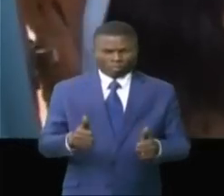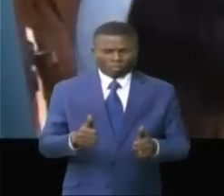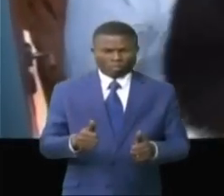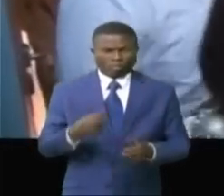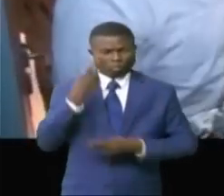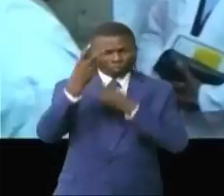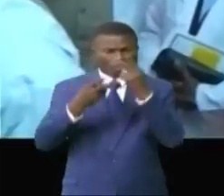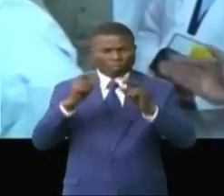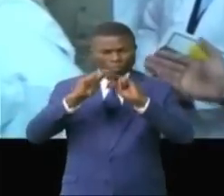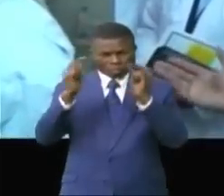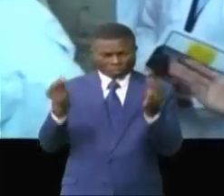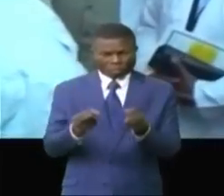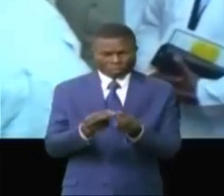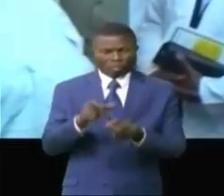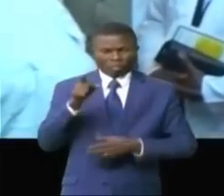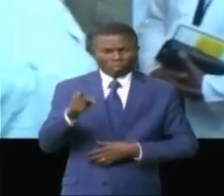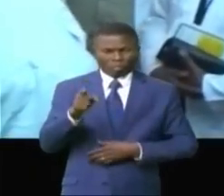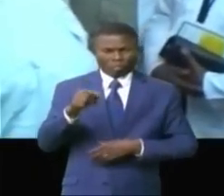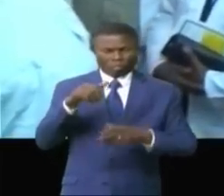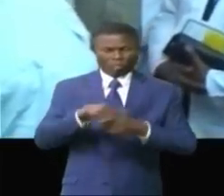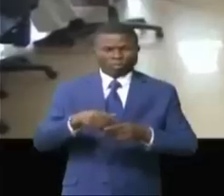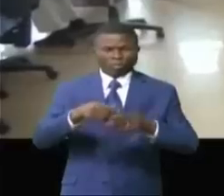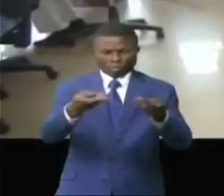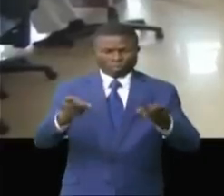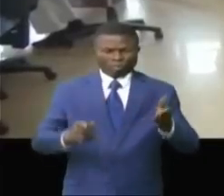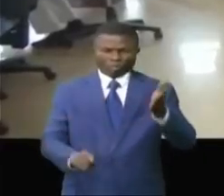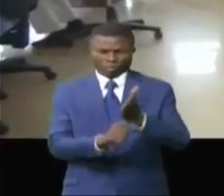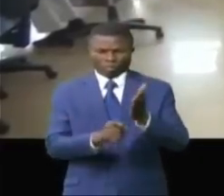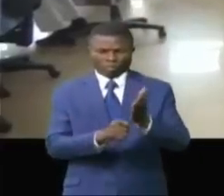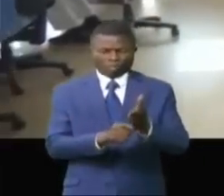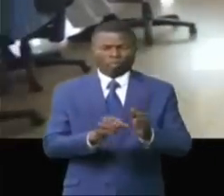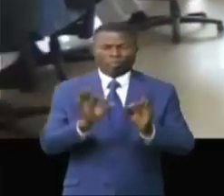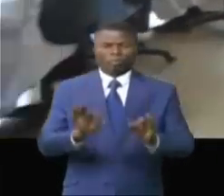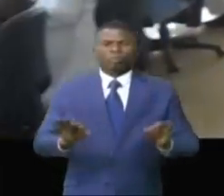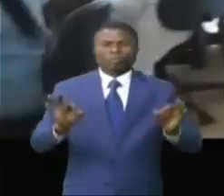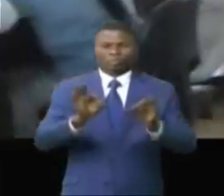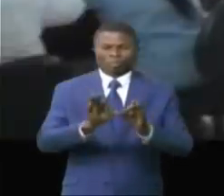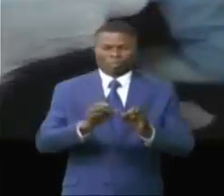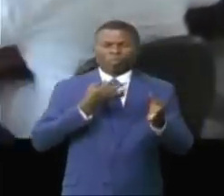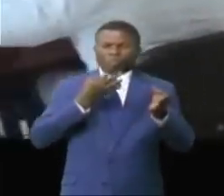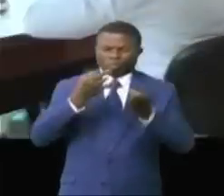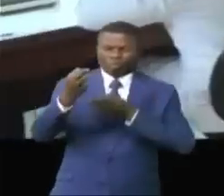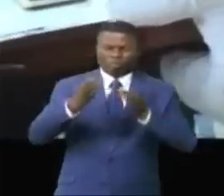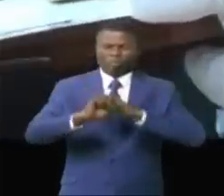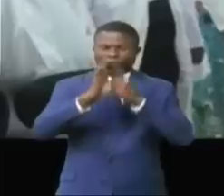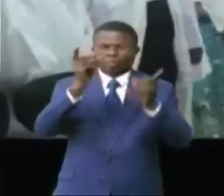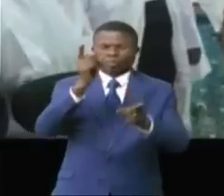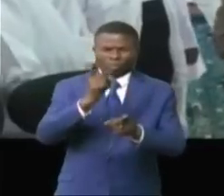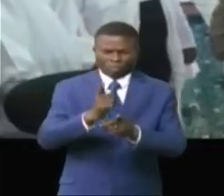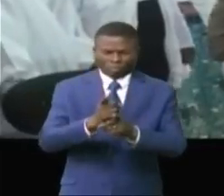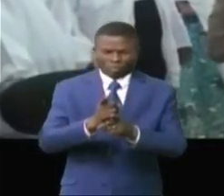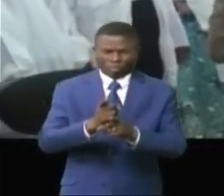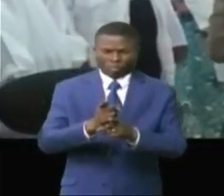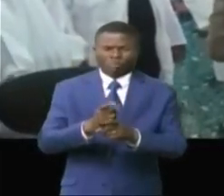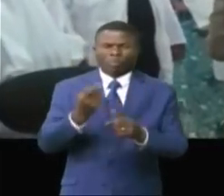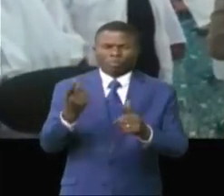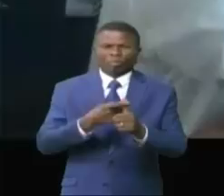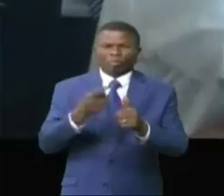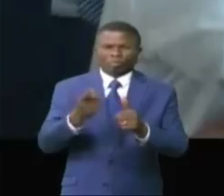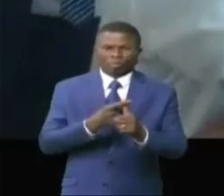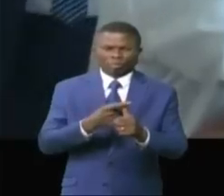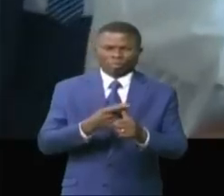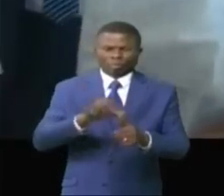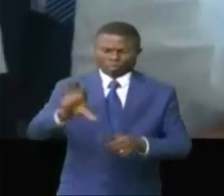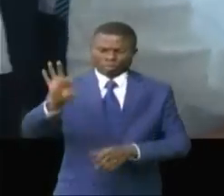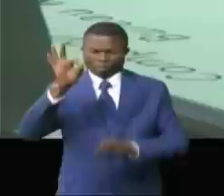de la délégation de la CIRGEL dans la salle technique a été bénéfique par les explications claires et autres détails surtout dans les